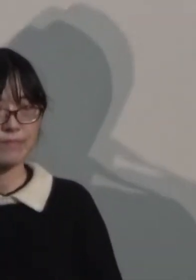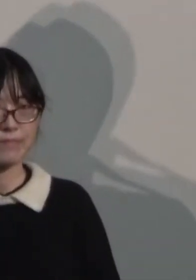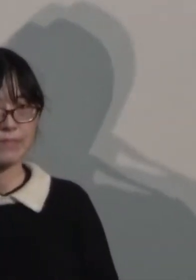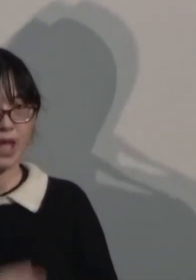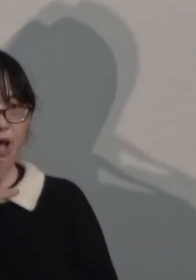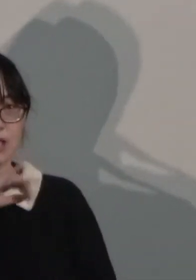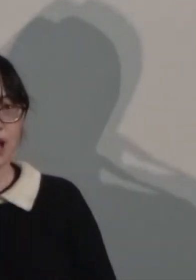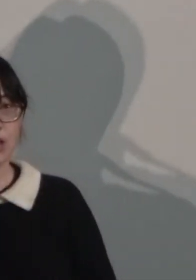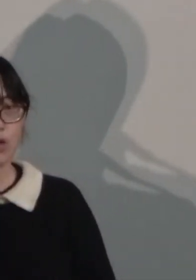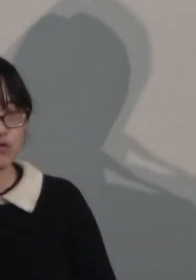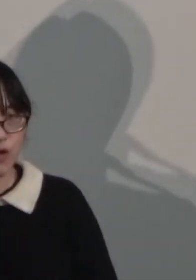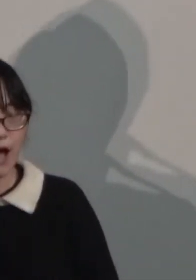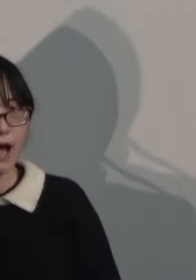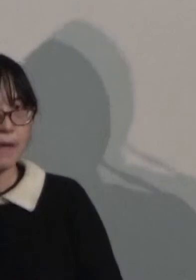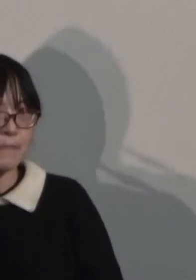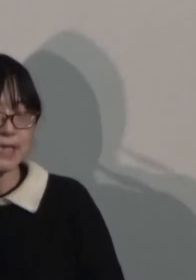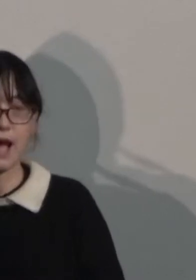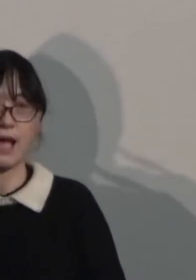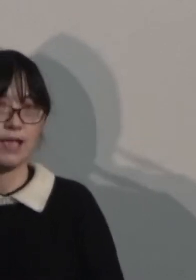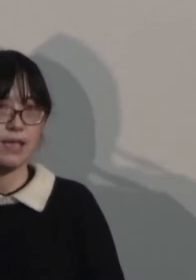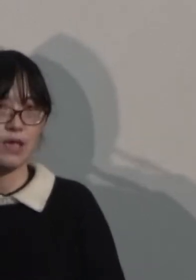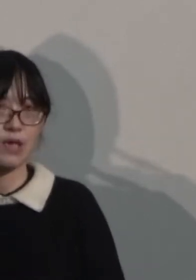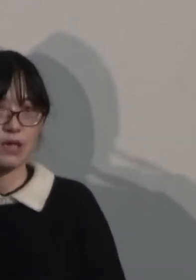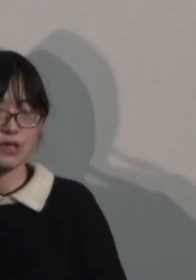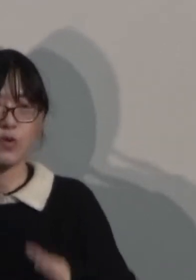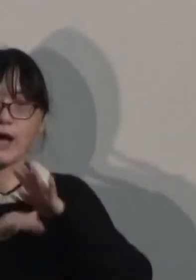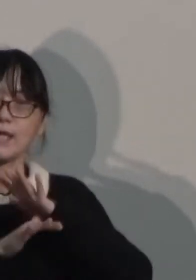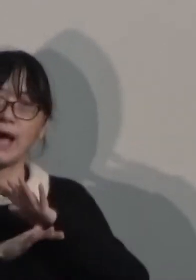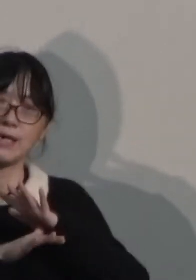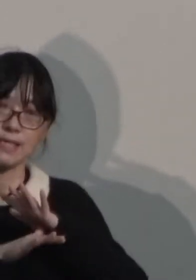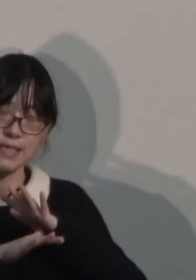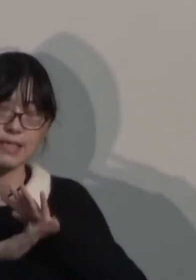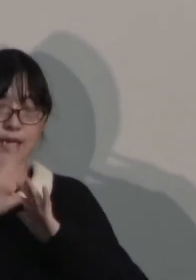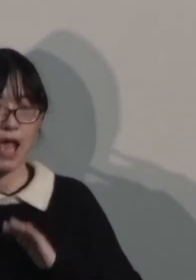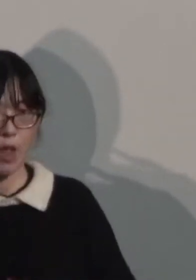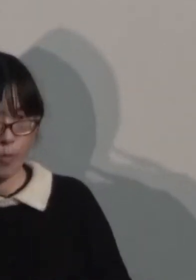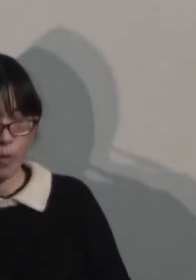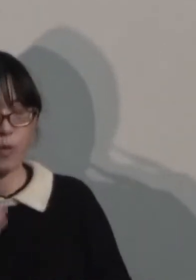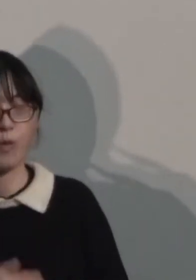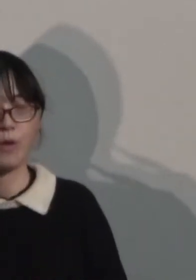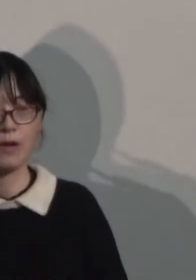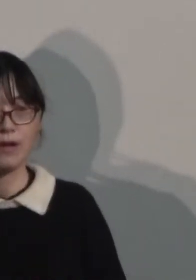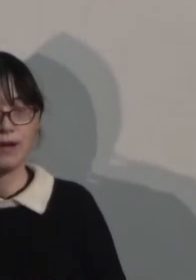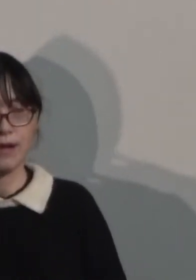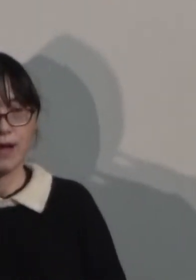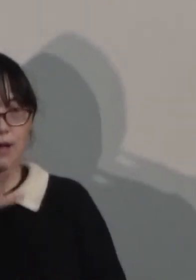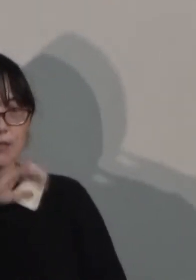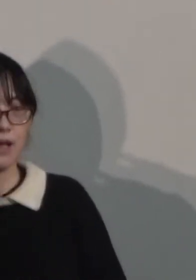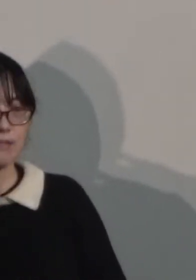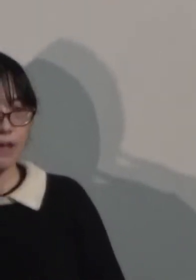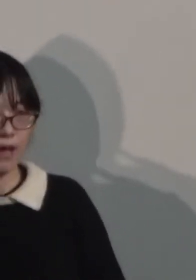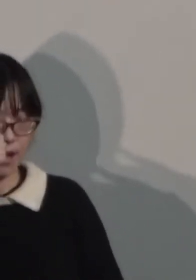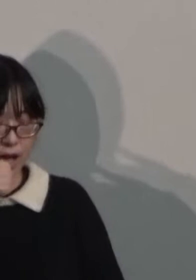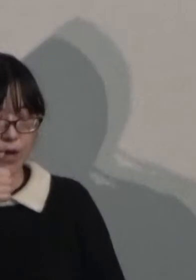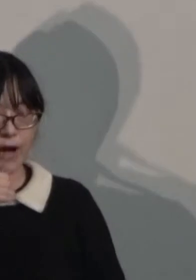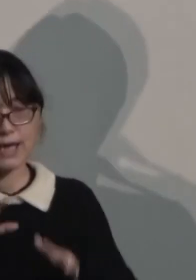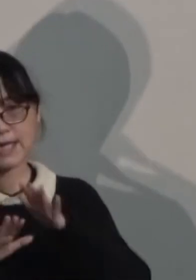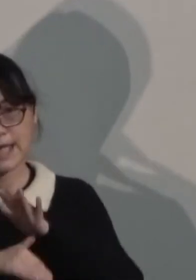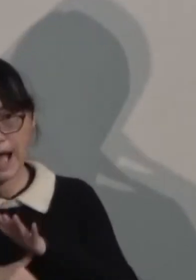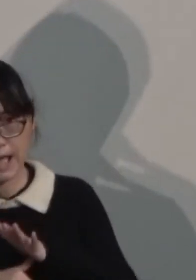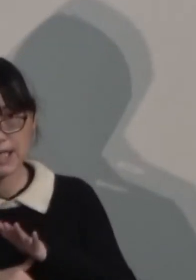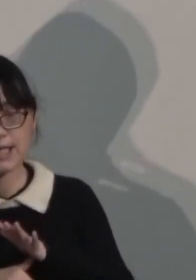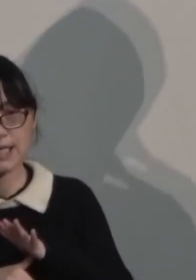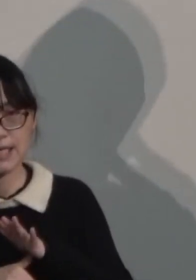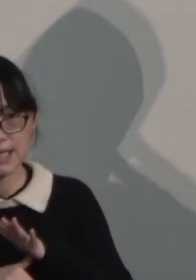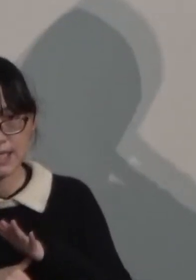サンタクロースを見た人はいませんけれども、それはサンタクロースがいないという証拠